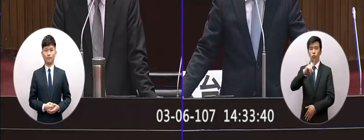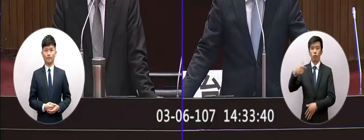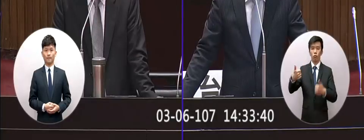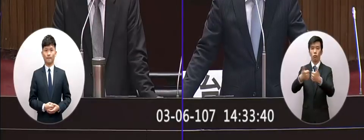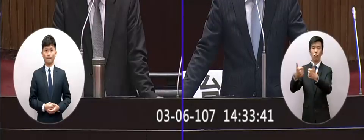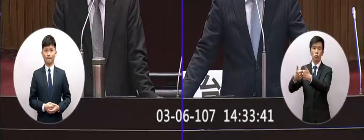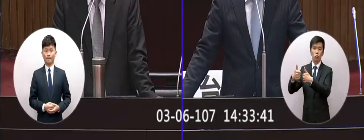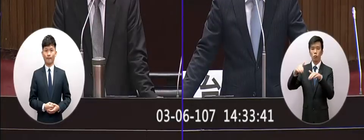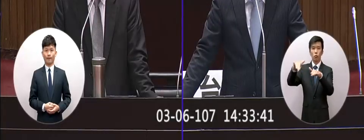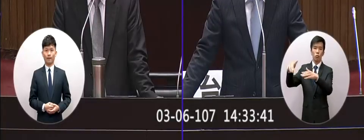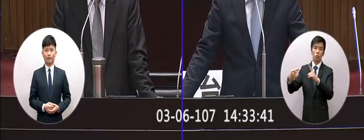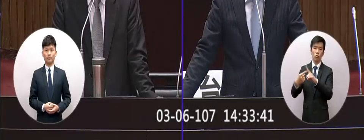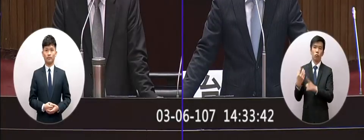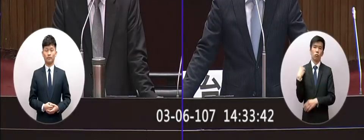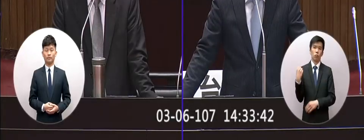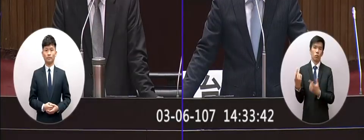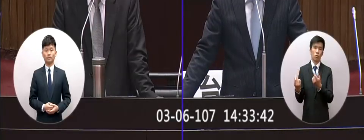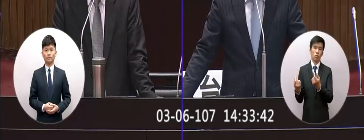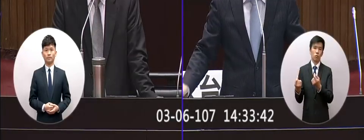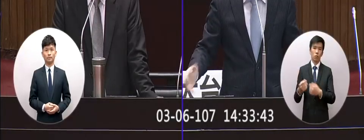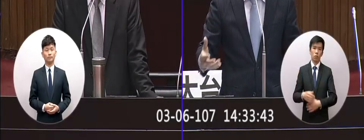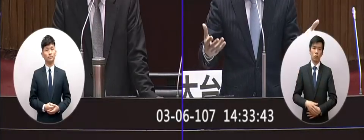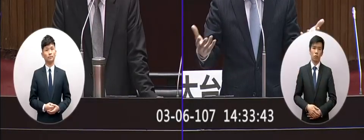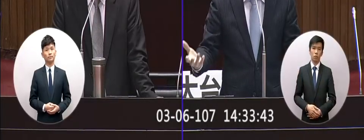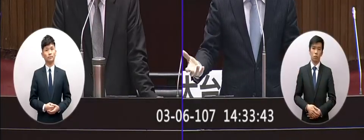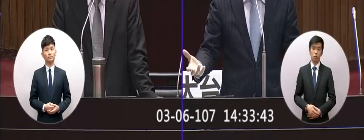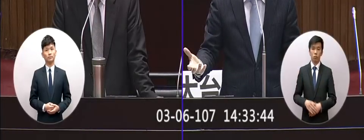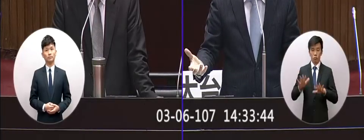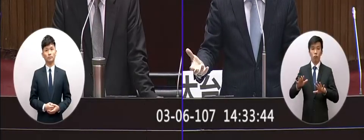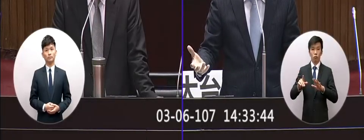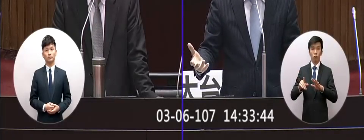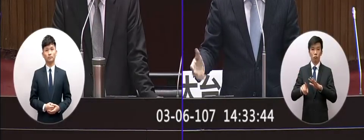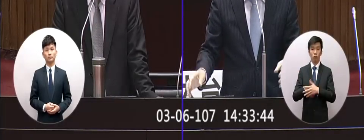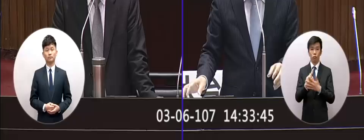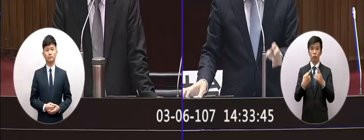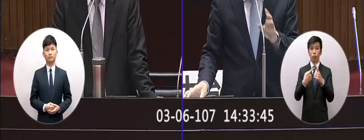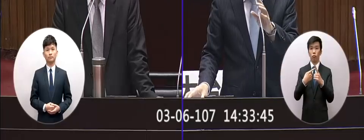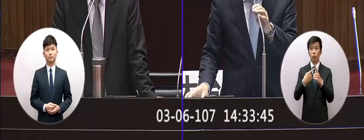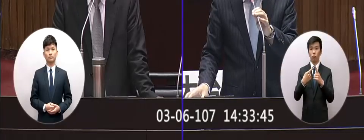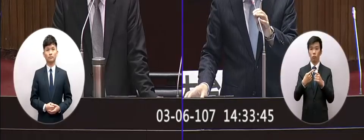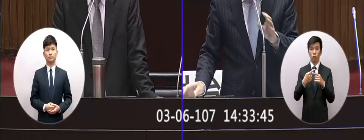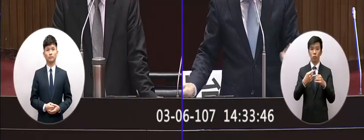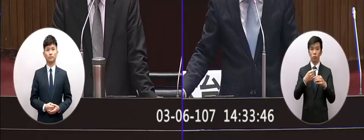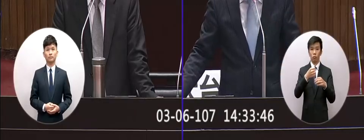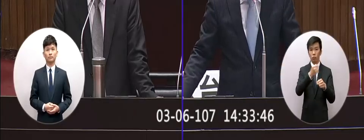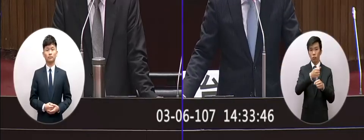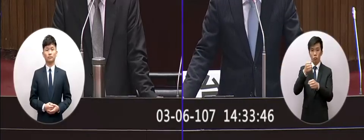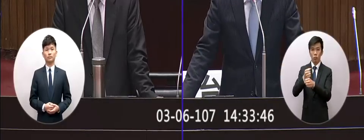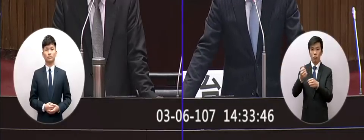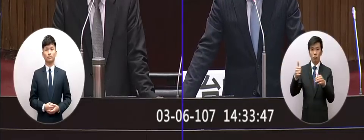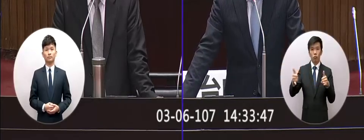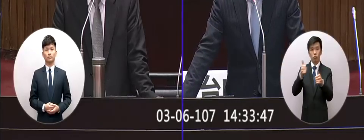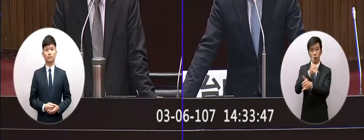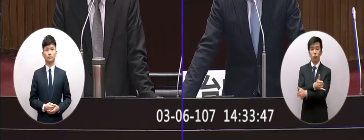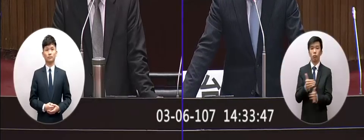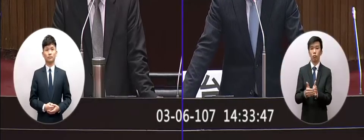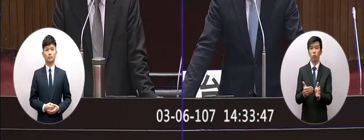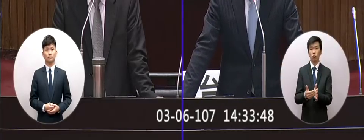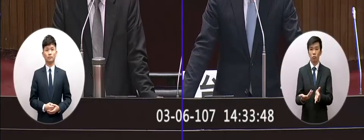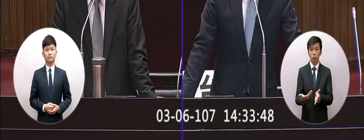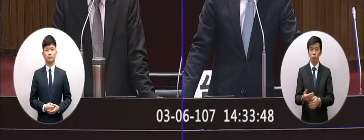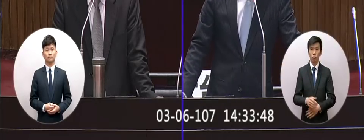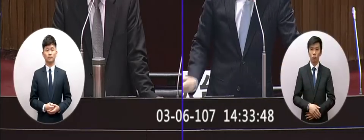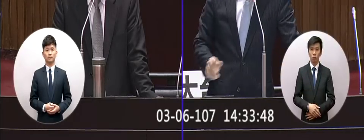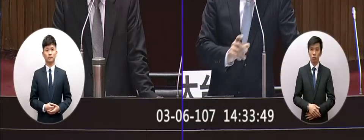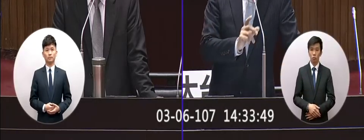也是他们几个 在一起开的，那现在只是换个位置，所以这样子的国安团队会因